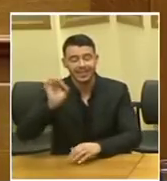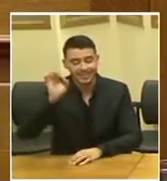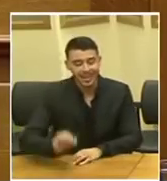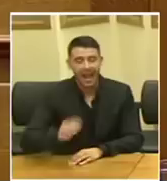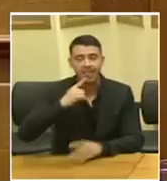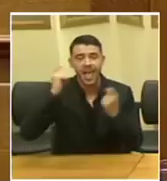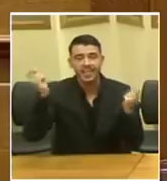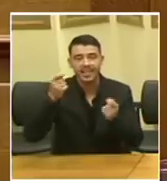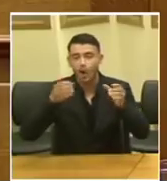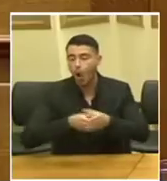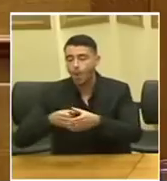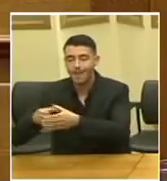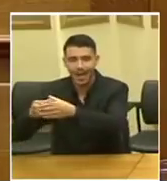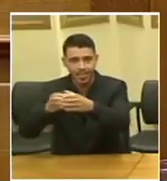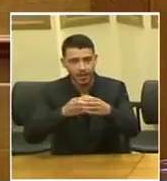έφτιαξε